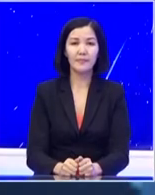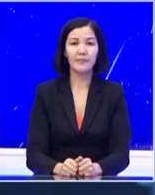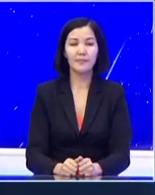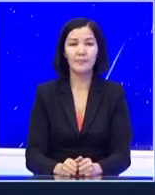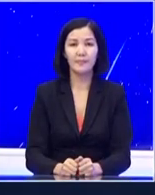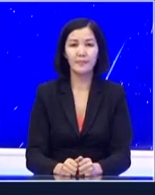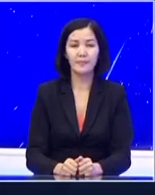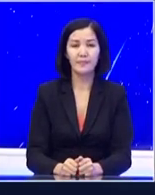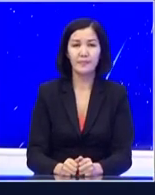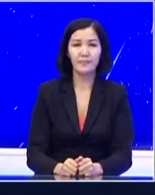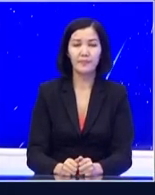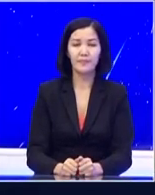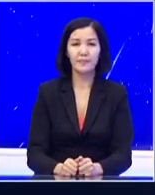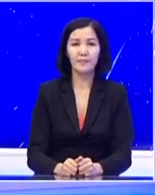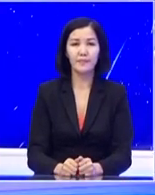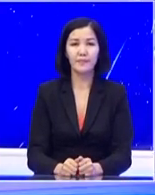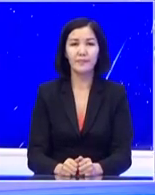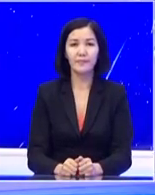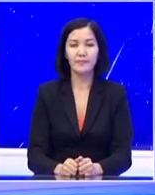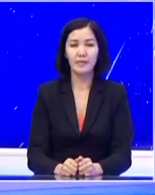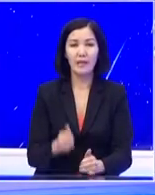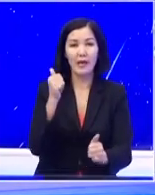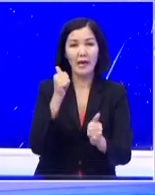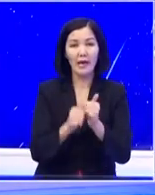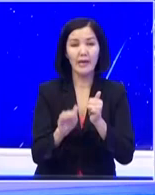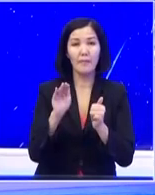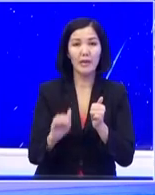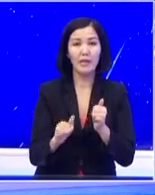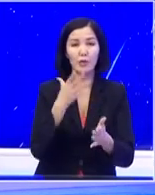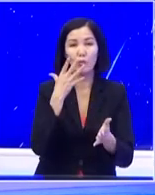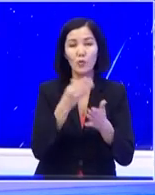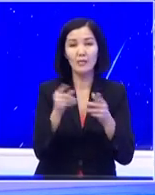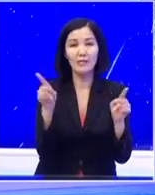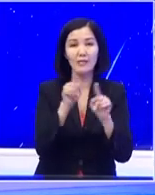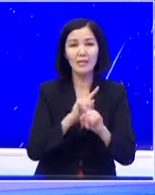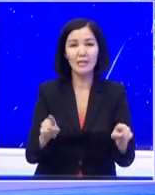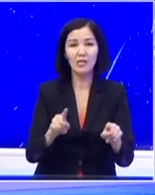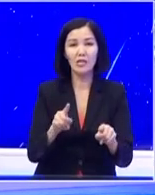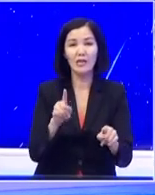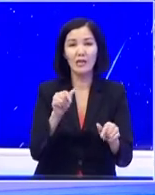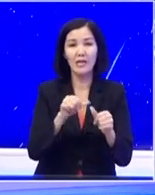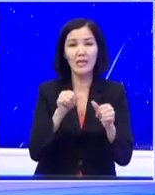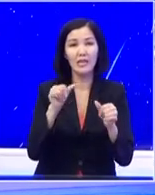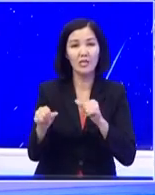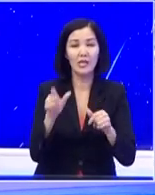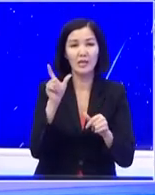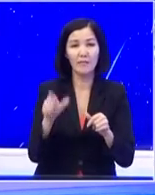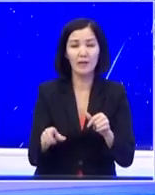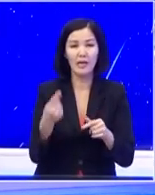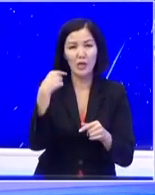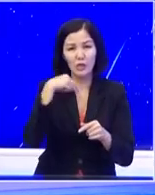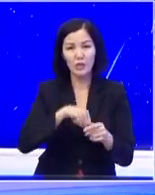арнасы, Іле ауданынан. Әр баланың өз даралығы бар, сондай-ақ ішкі дүниесінде тығылып